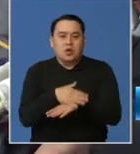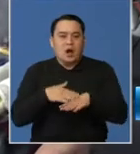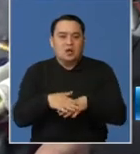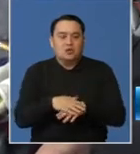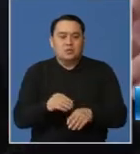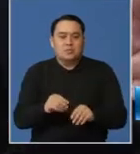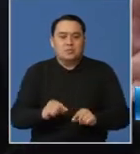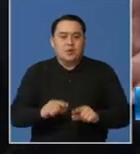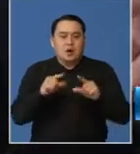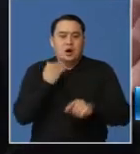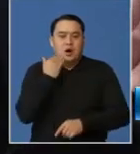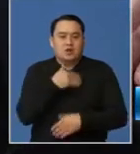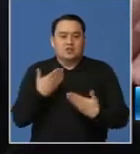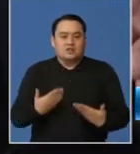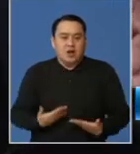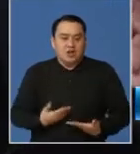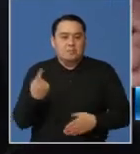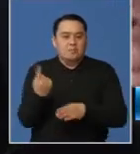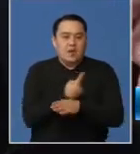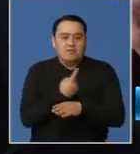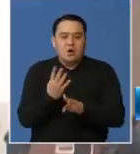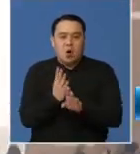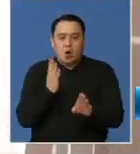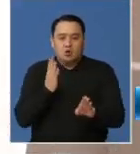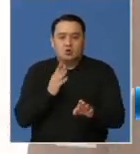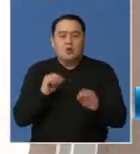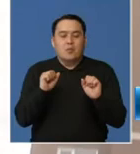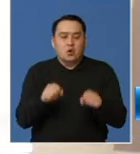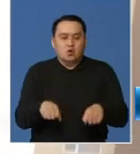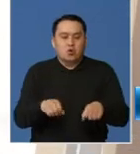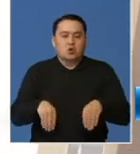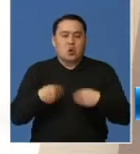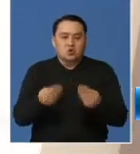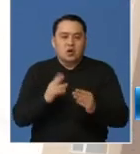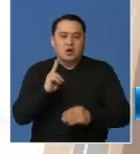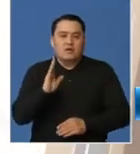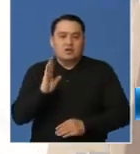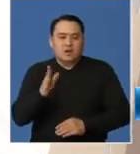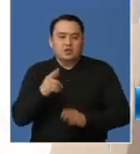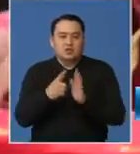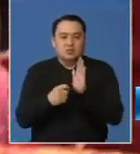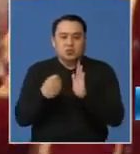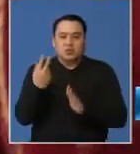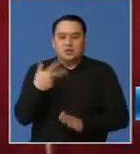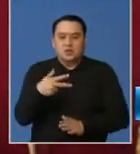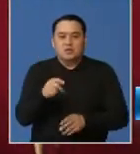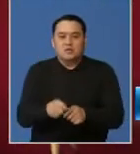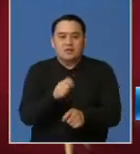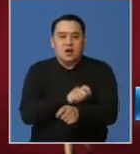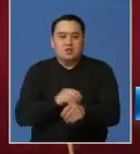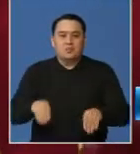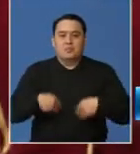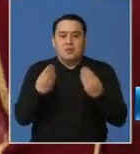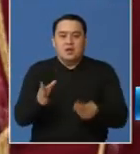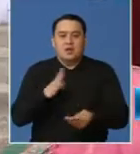повышение доходов и качества жизни. В первую очередь это доступное жилье. В прошлом году введено 713 тысяч квадратных метров